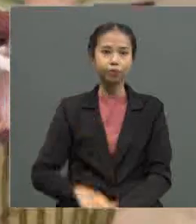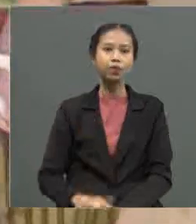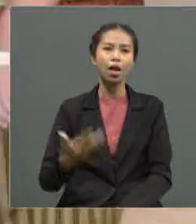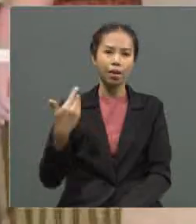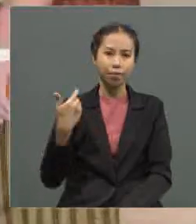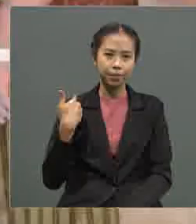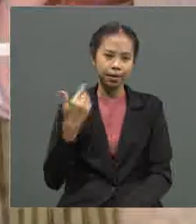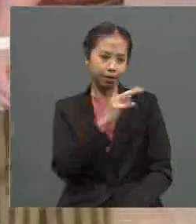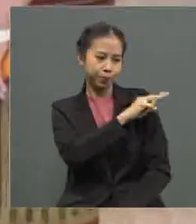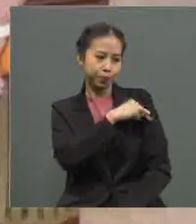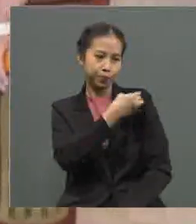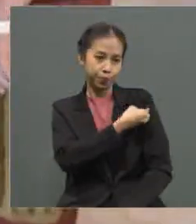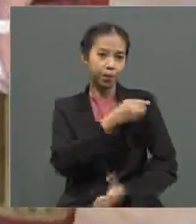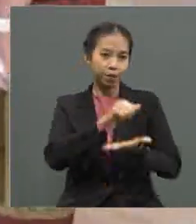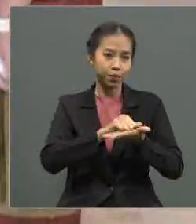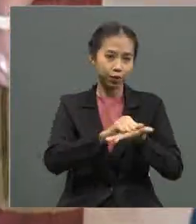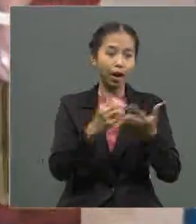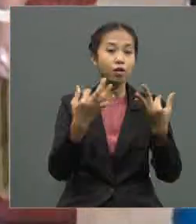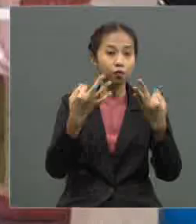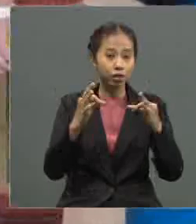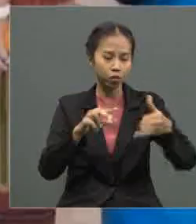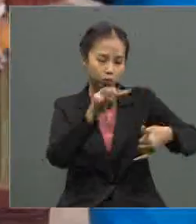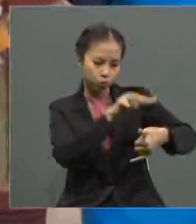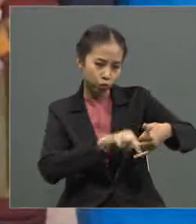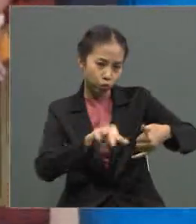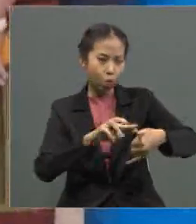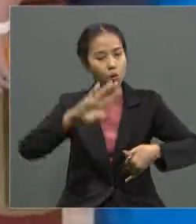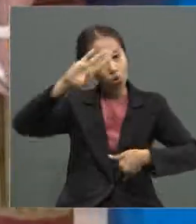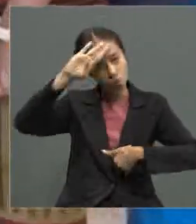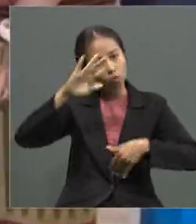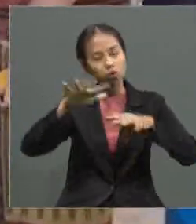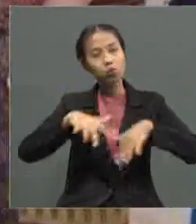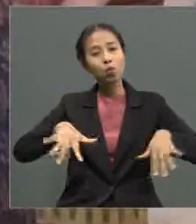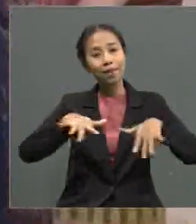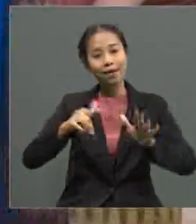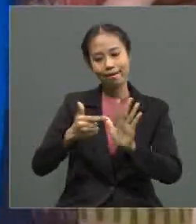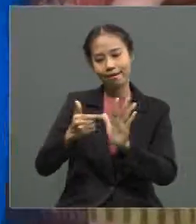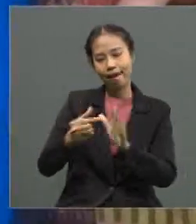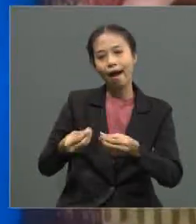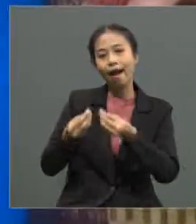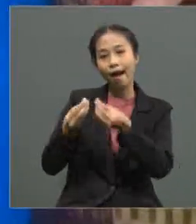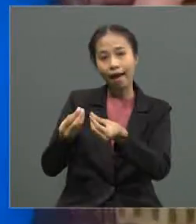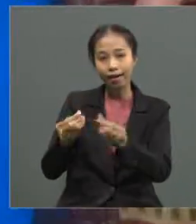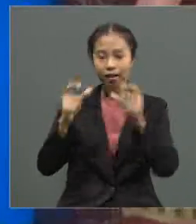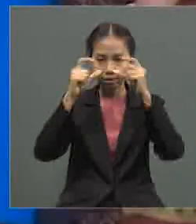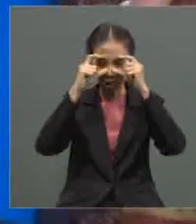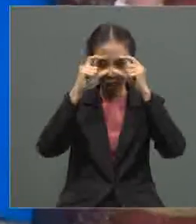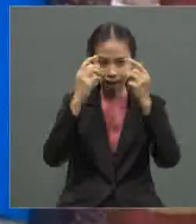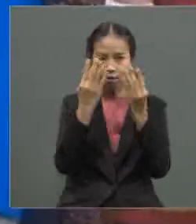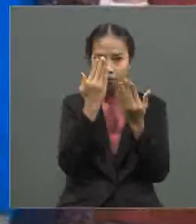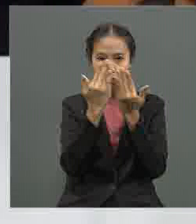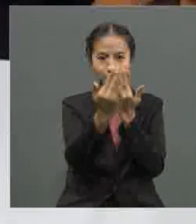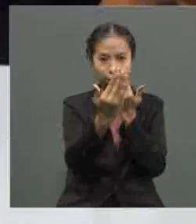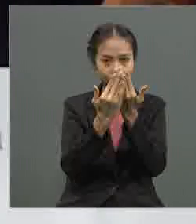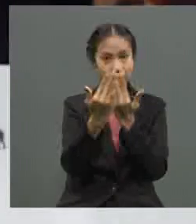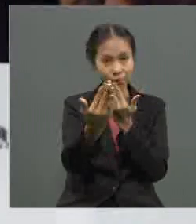ออกหน่วยแพทย์ให้บริการฟรีทั้งการตรวจรักษาโรคทั่วไปการจ่ายยาตรวจวัดสายตาพร้อมกับแจกแว่นให้ด้วย